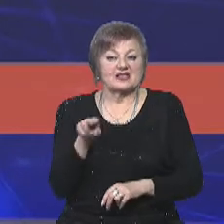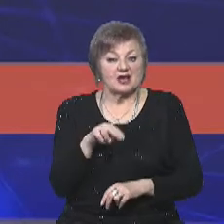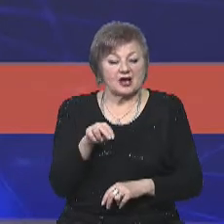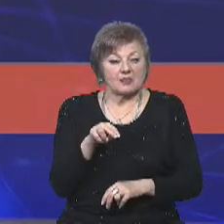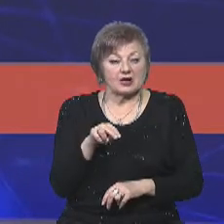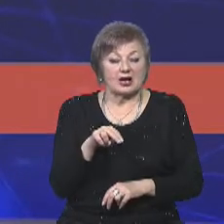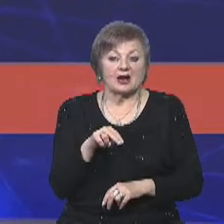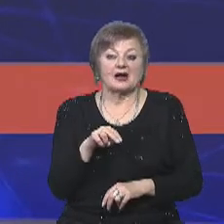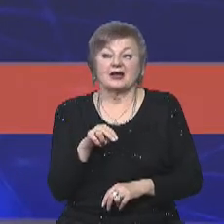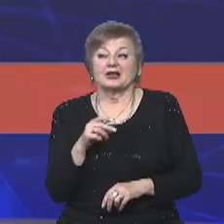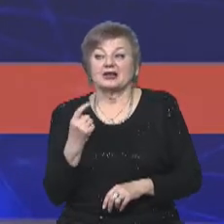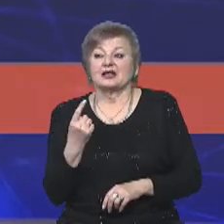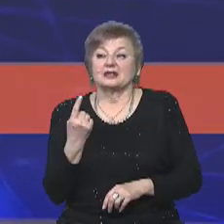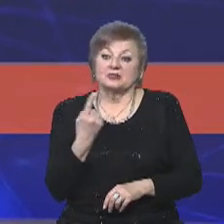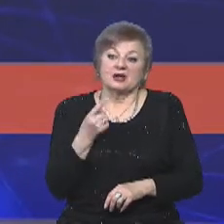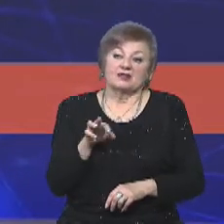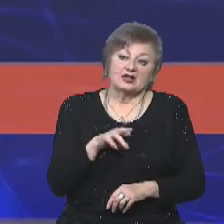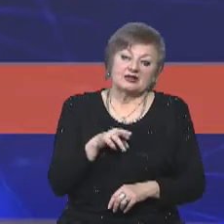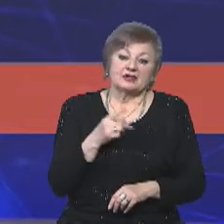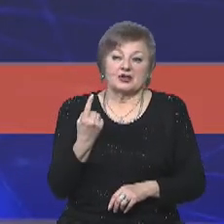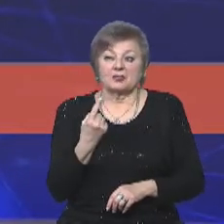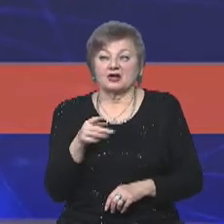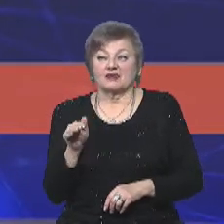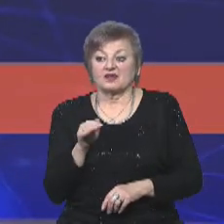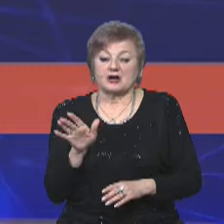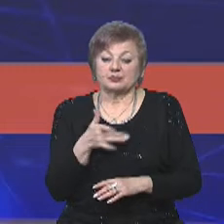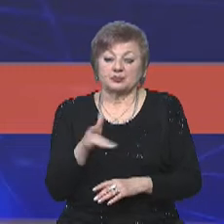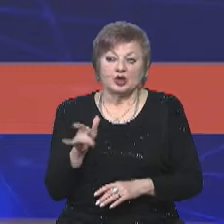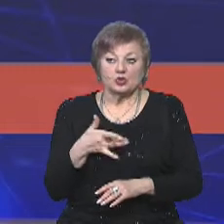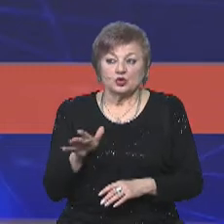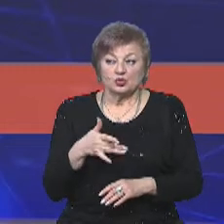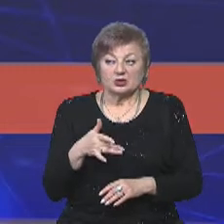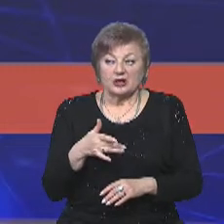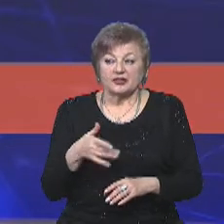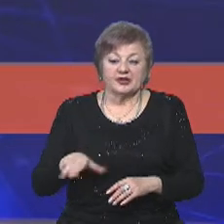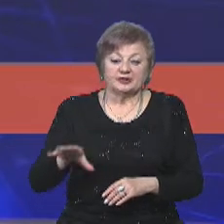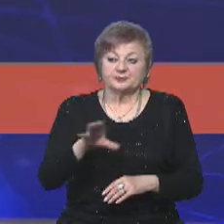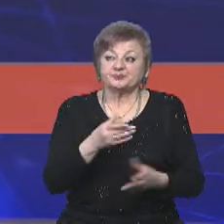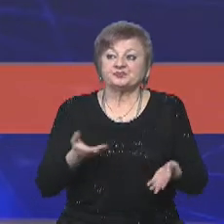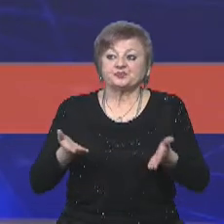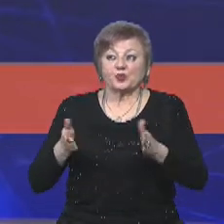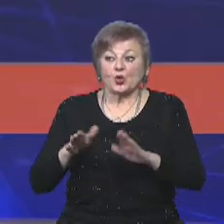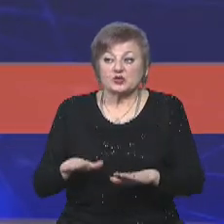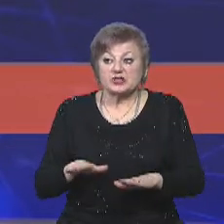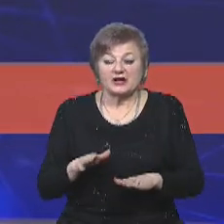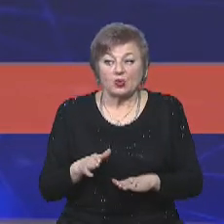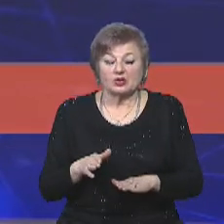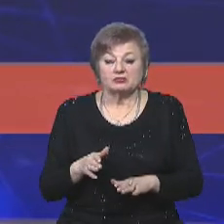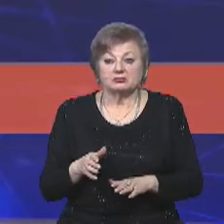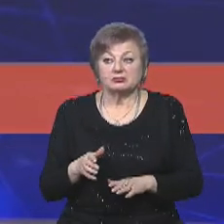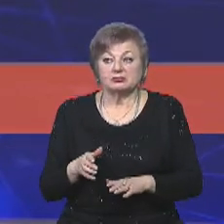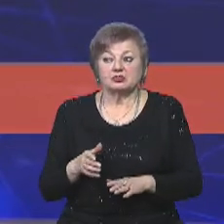ориентировочно с 1 января, а может быть с 1 февраля, они должны будут пересчитать и цены на все остальные услуги, связанные с газом.